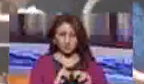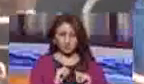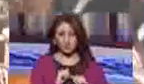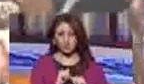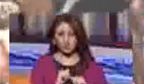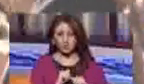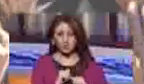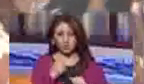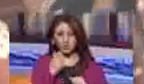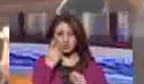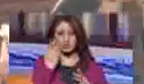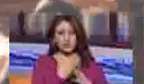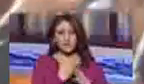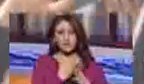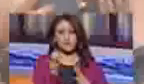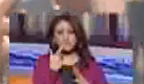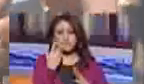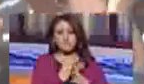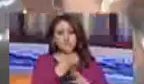يعني المؤشرات الأولية يا فندم.